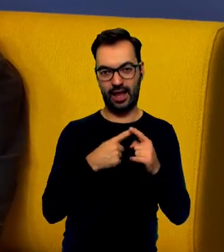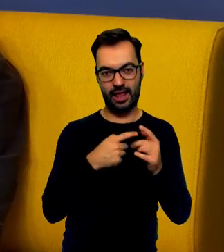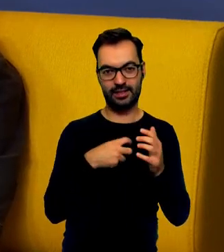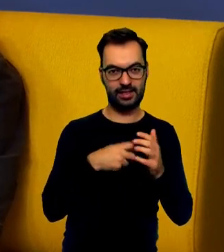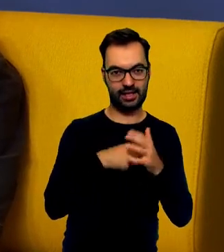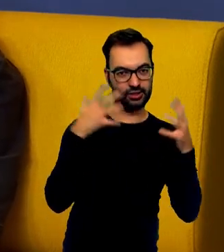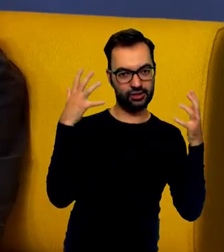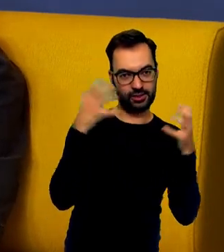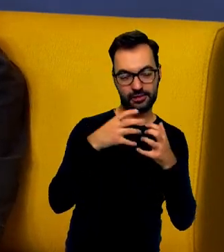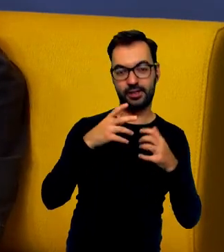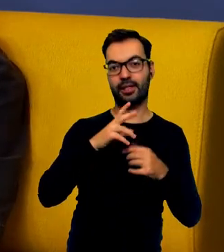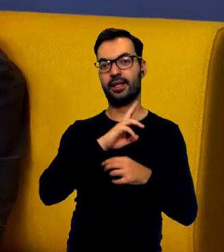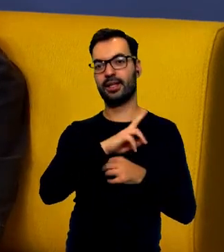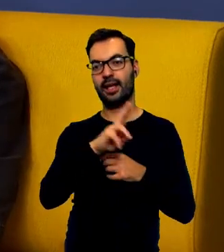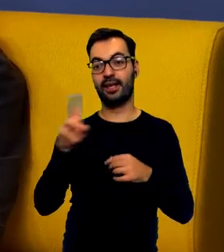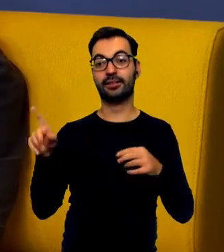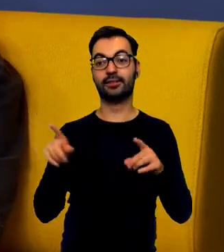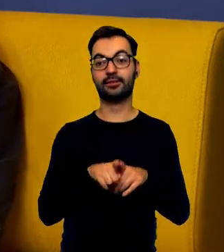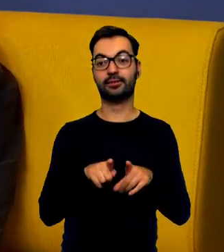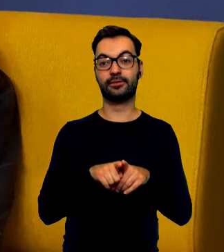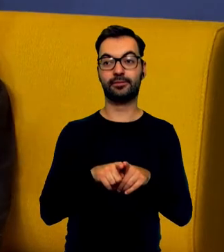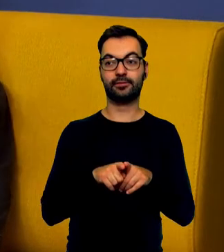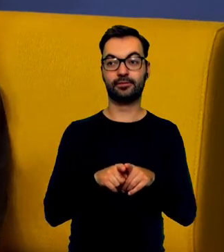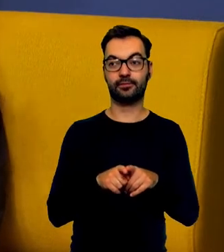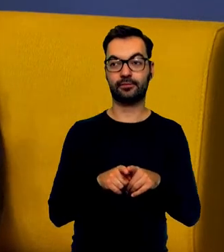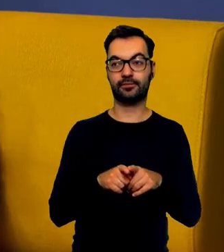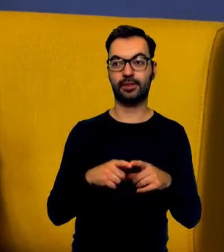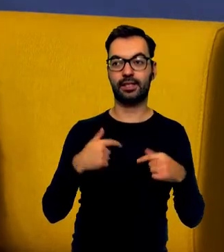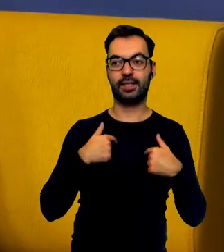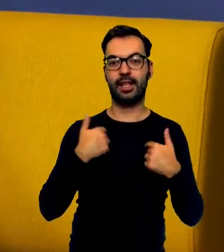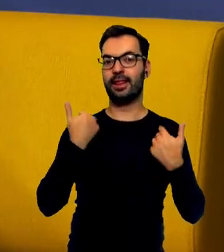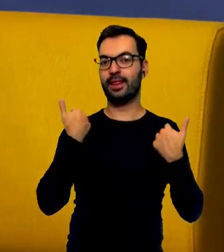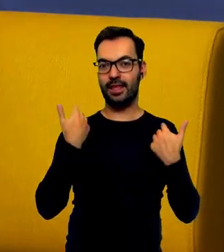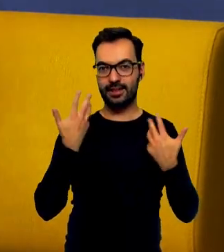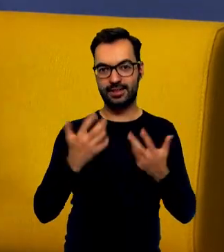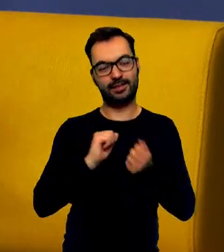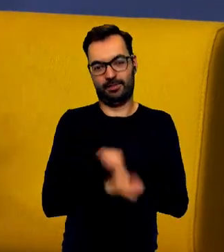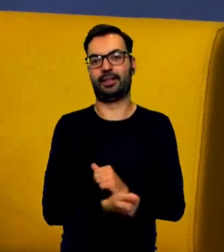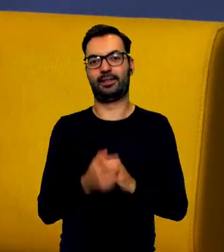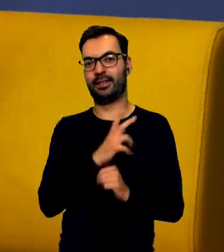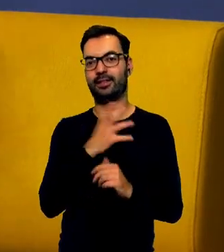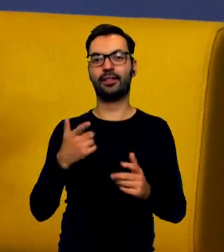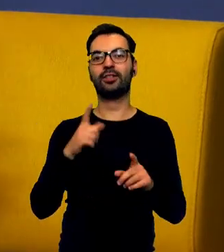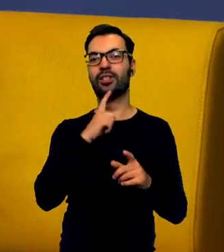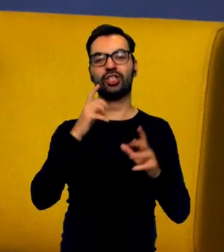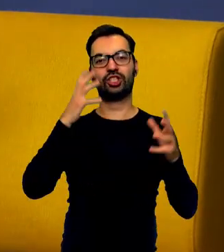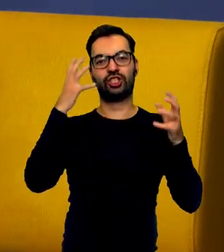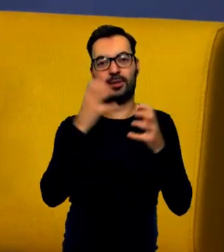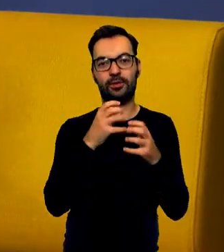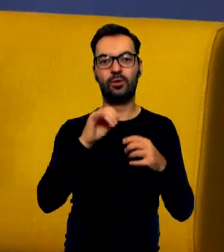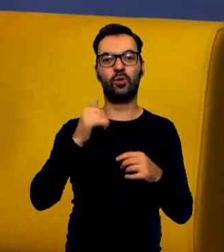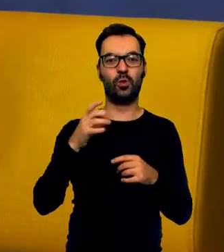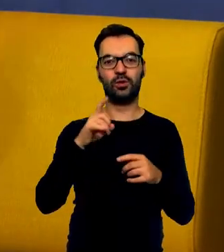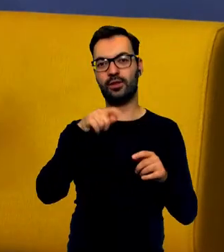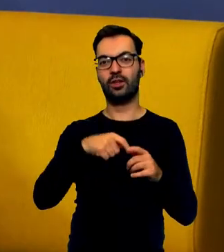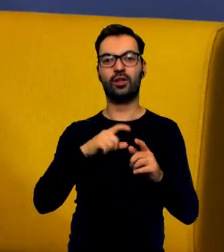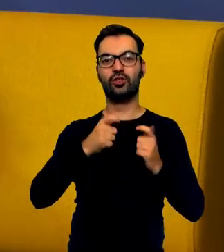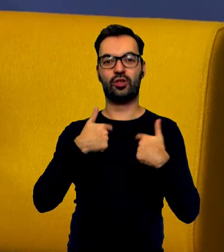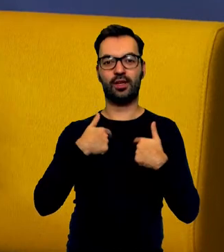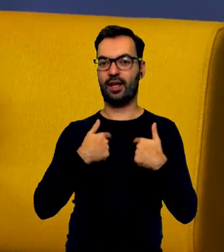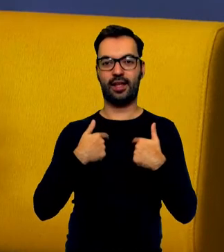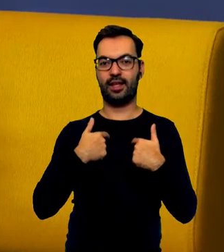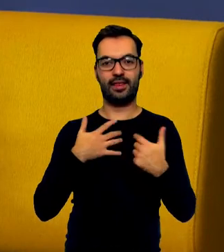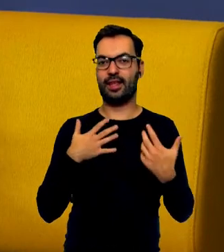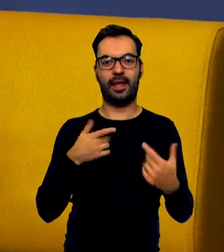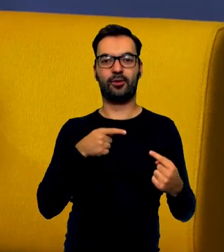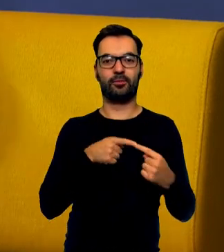stronę, każdy z nas jest także tym, kim bardzo właśnie nie chce być. No bo ta definicja tej ciemnej strony u Junga to jest wszystko to, z czym się